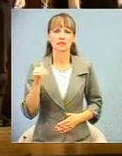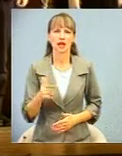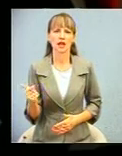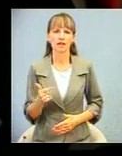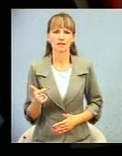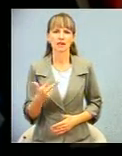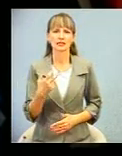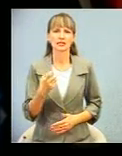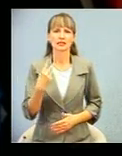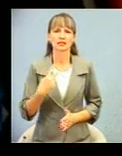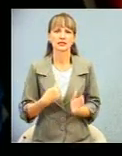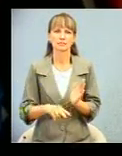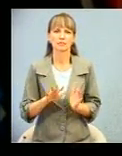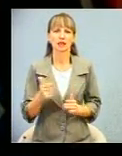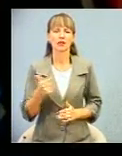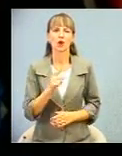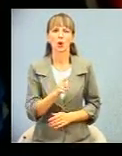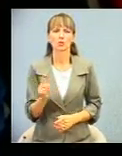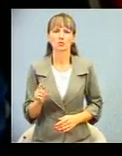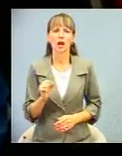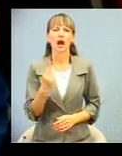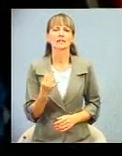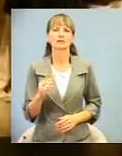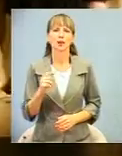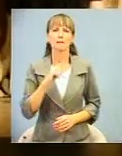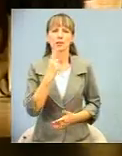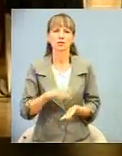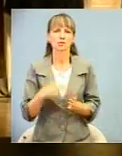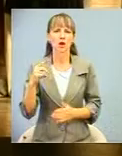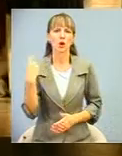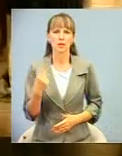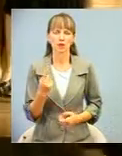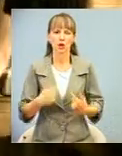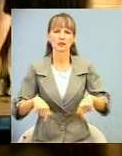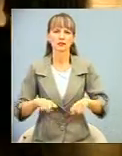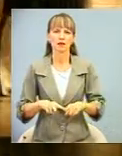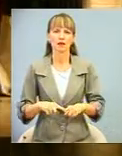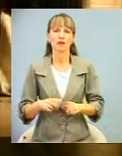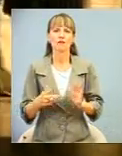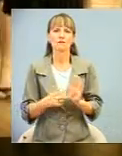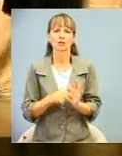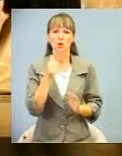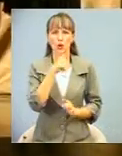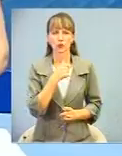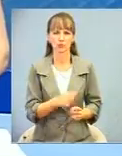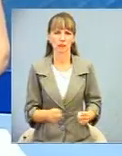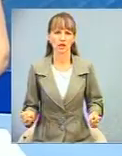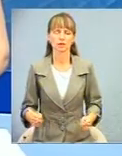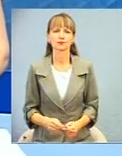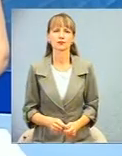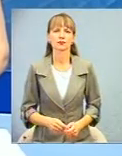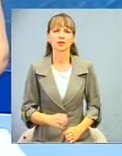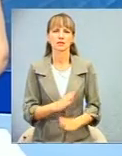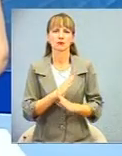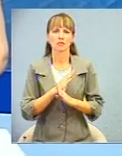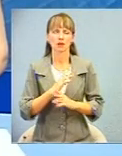гривень. 375 гривень кожен. Акцію першокласнику Запорізької області організовують 8-й рік поспіль.